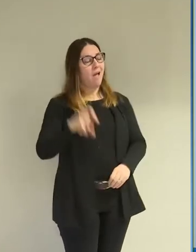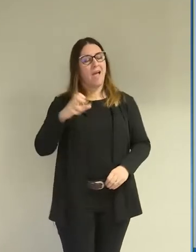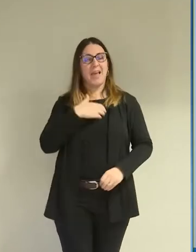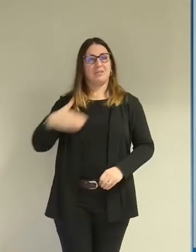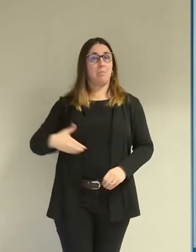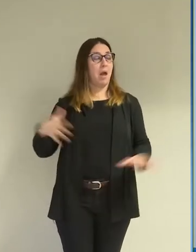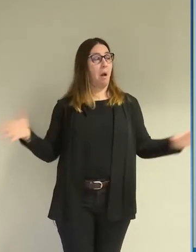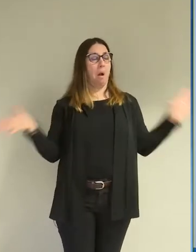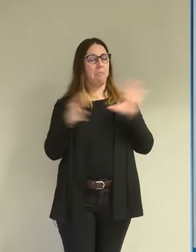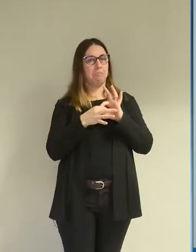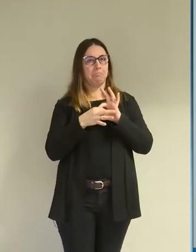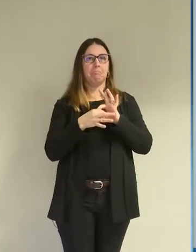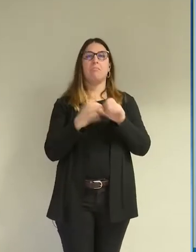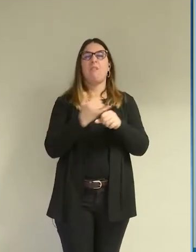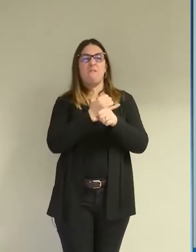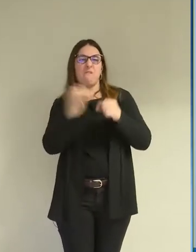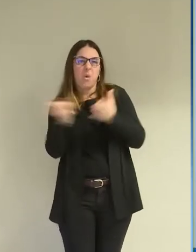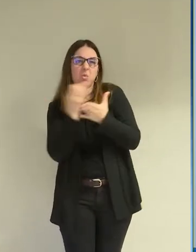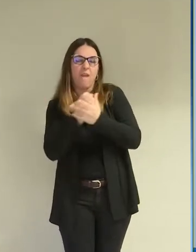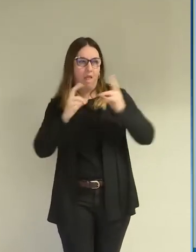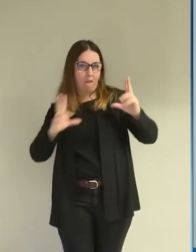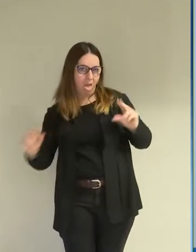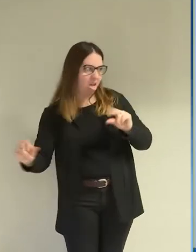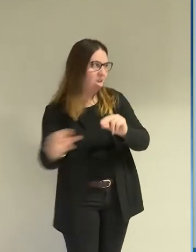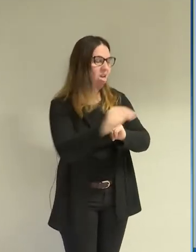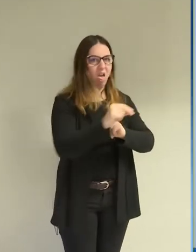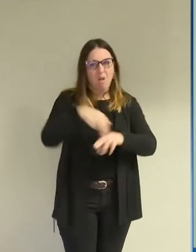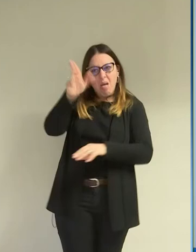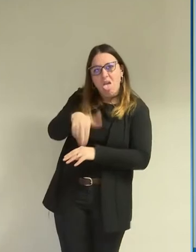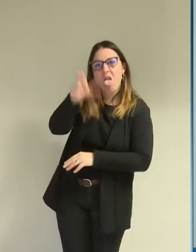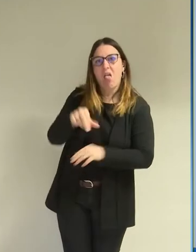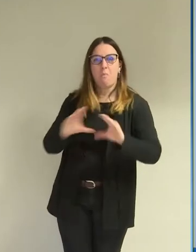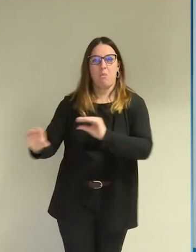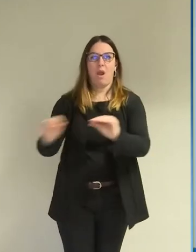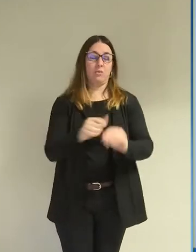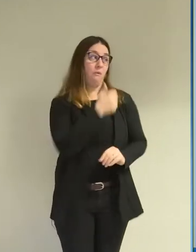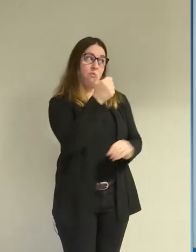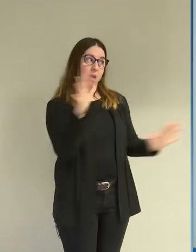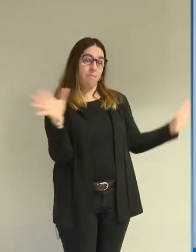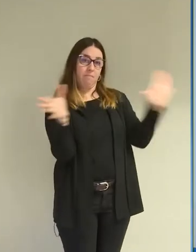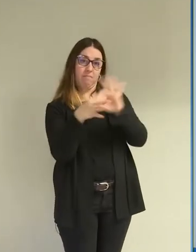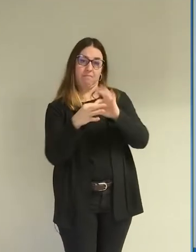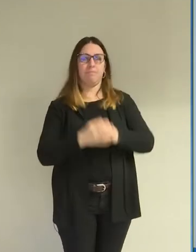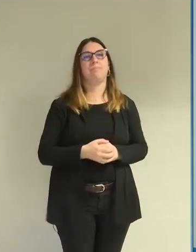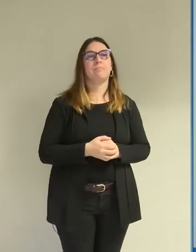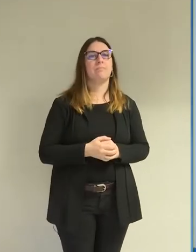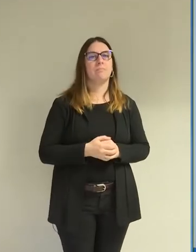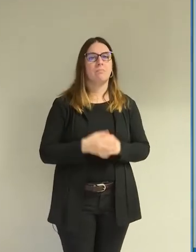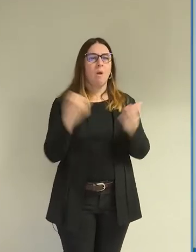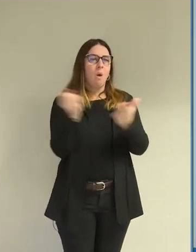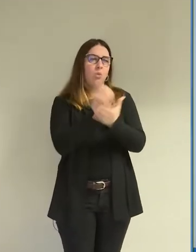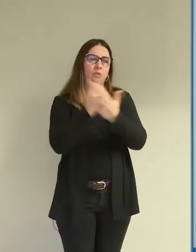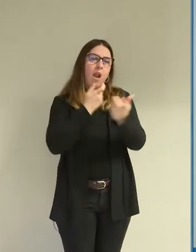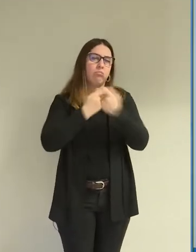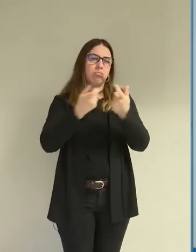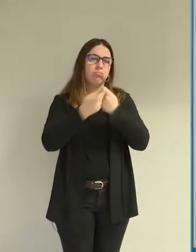celui de la fecq news de la rumeur du populisme la démagogie des fêtes news et y en a d'ailleurs